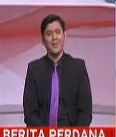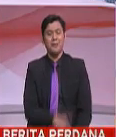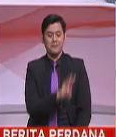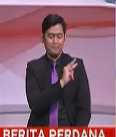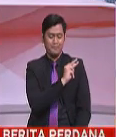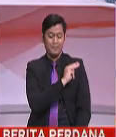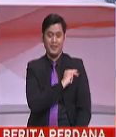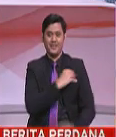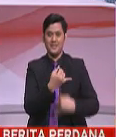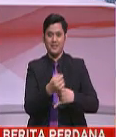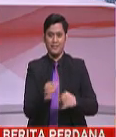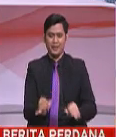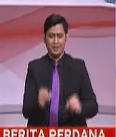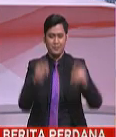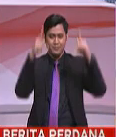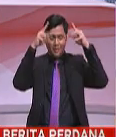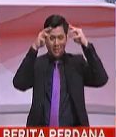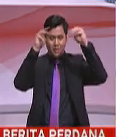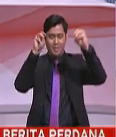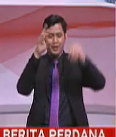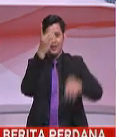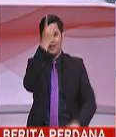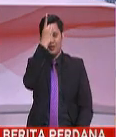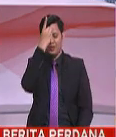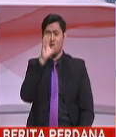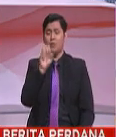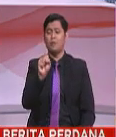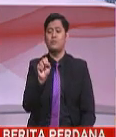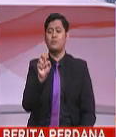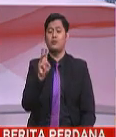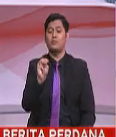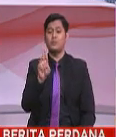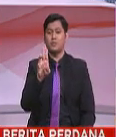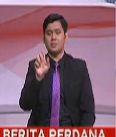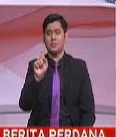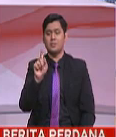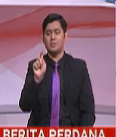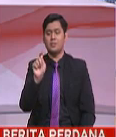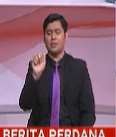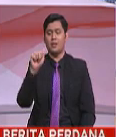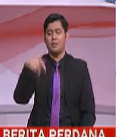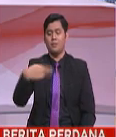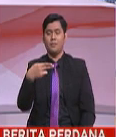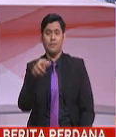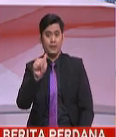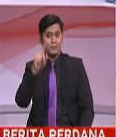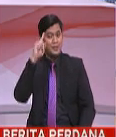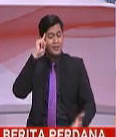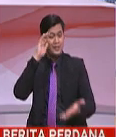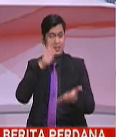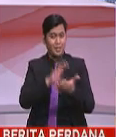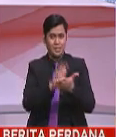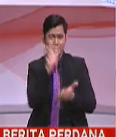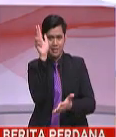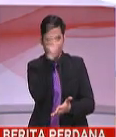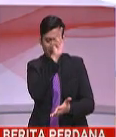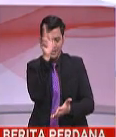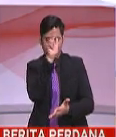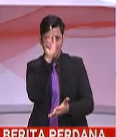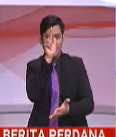Menteri di Jabatan Perdana Menteri Dato' Sri Mustafa Mohamad yakin kerajaan akan mengambil jalan terbaik berhubung isu